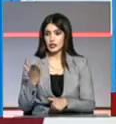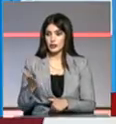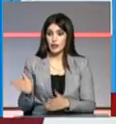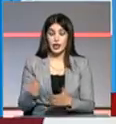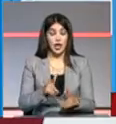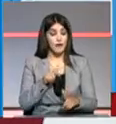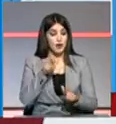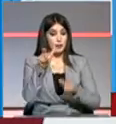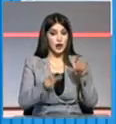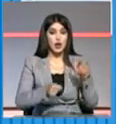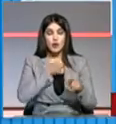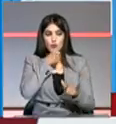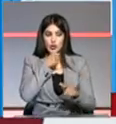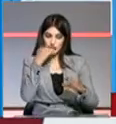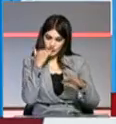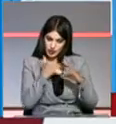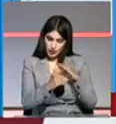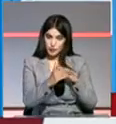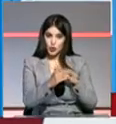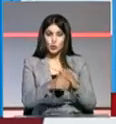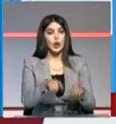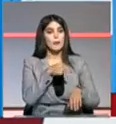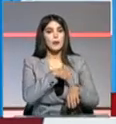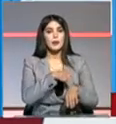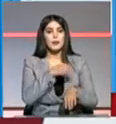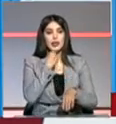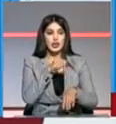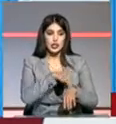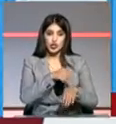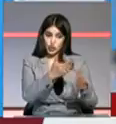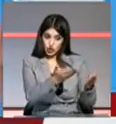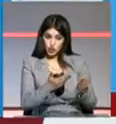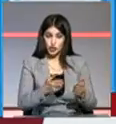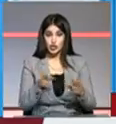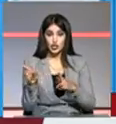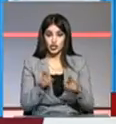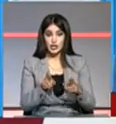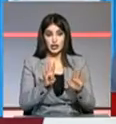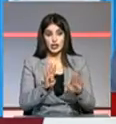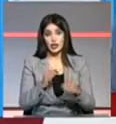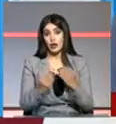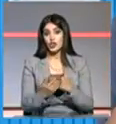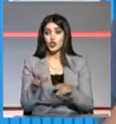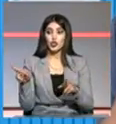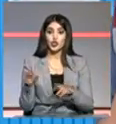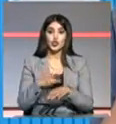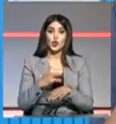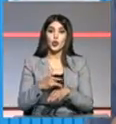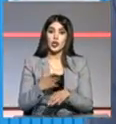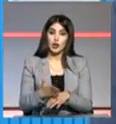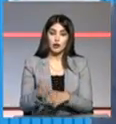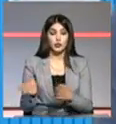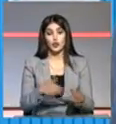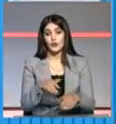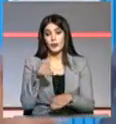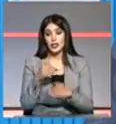يحترموش الوقت اللي عطيناه لهم، حددناه لهم في الإرسالية، مثلا يقولوا يجي 9 ما يجيش 9 يجيك 11، فما اللي يكون الصباح ما يجيش الصباح يجي